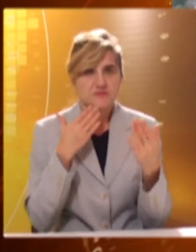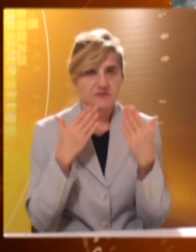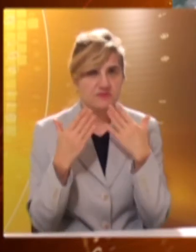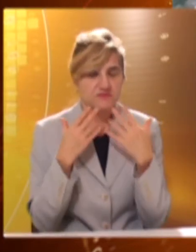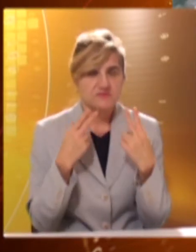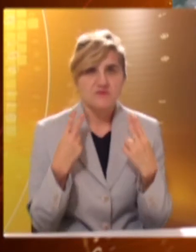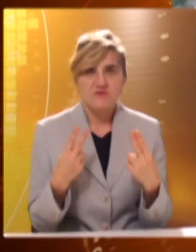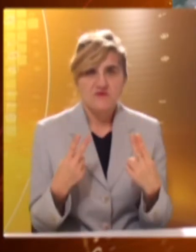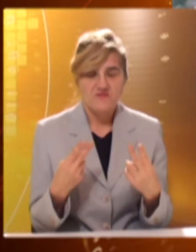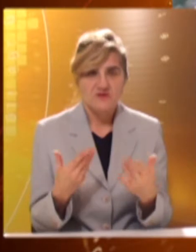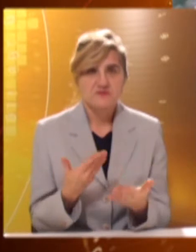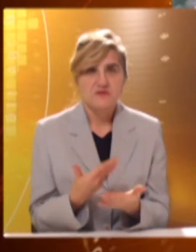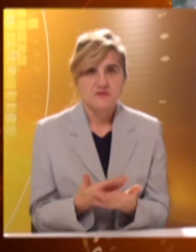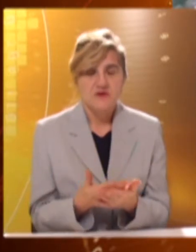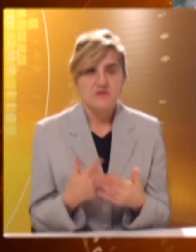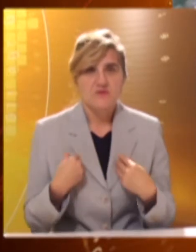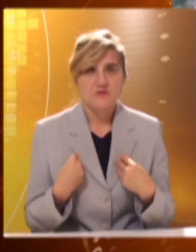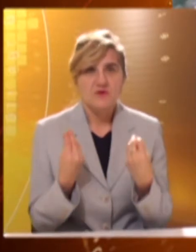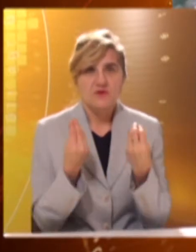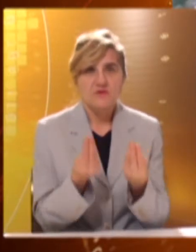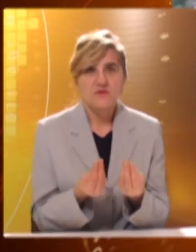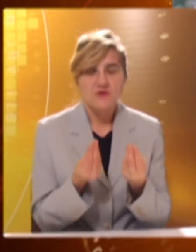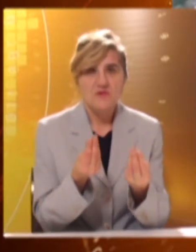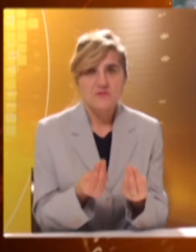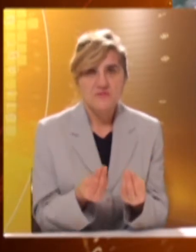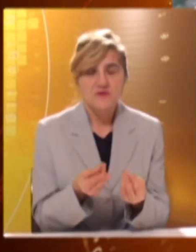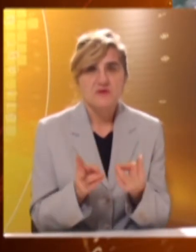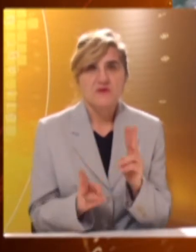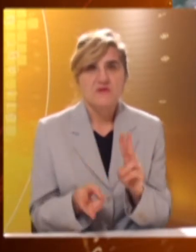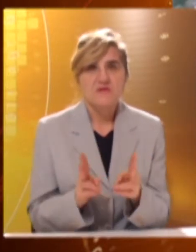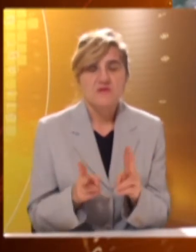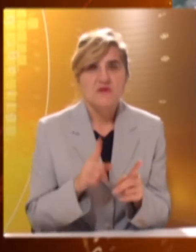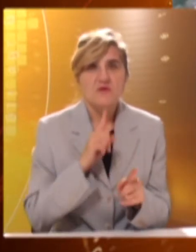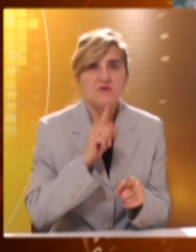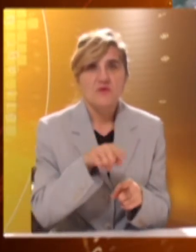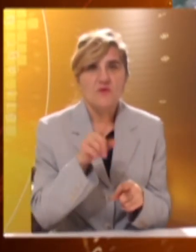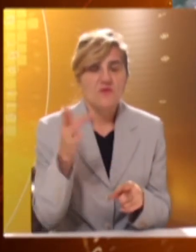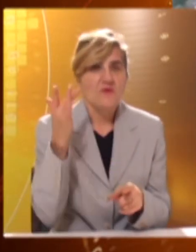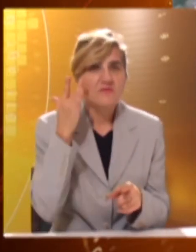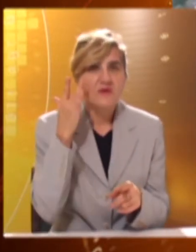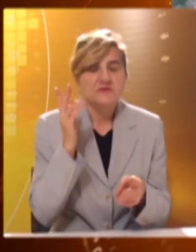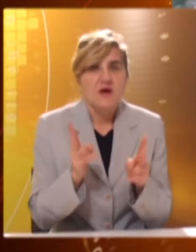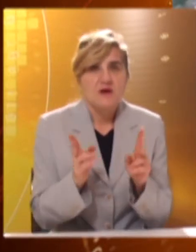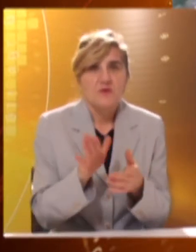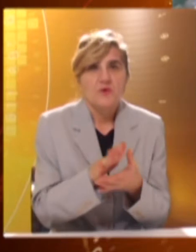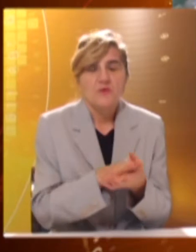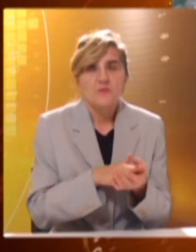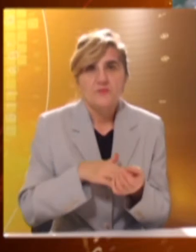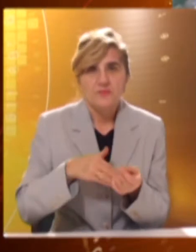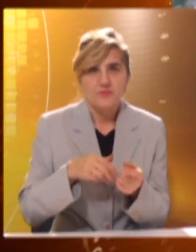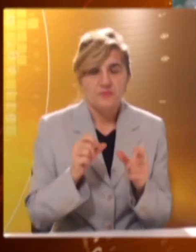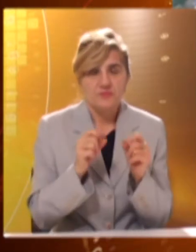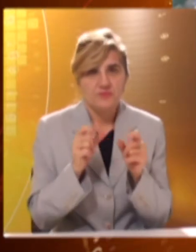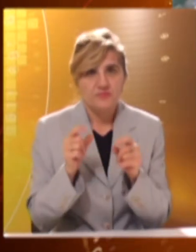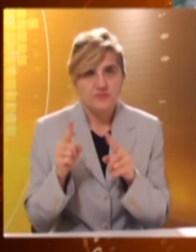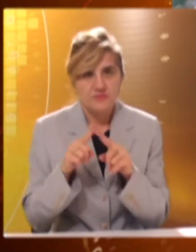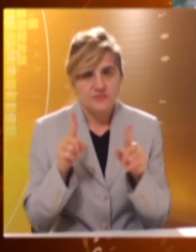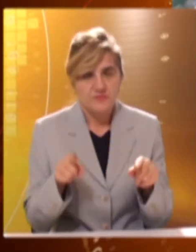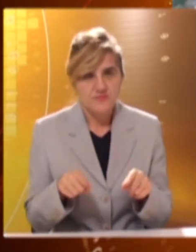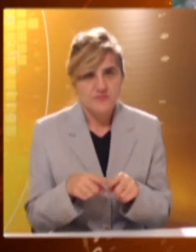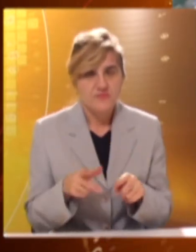od velikog značaja upravo zato što može da da neke osnovne instrukcije onima koji još ne znaju kako ide taj proces apliciranja